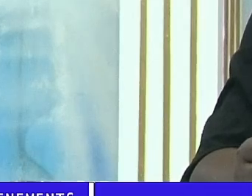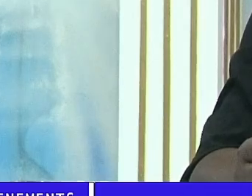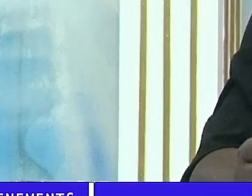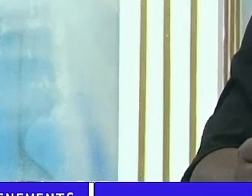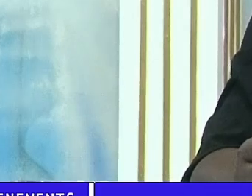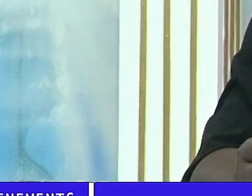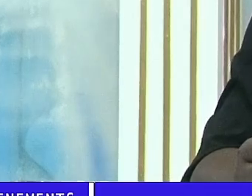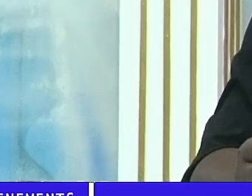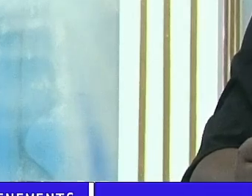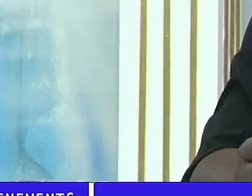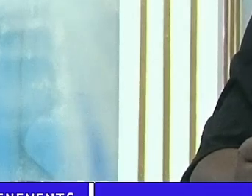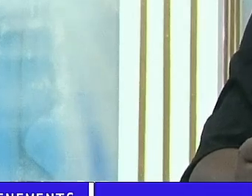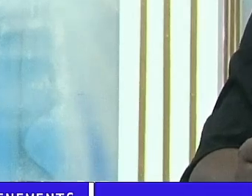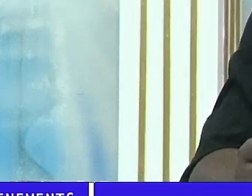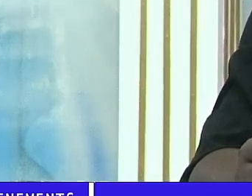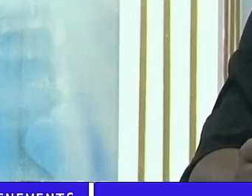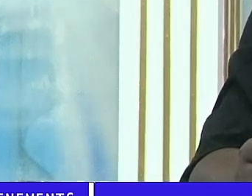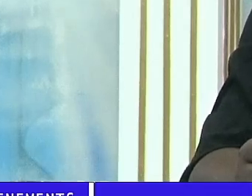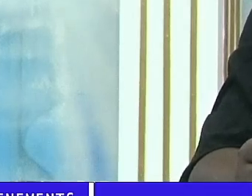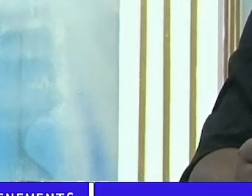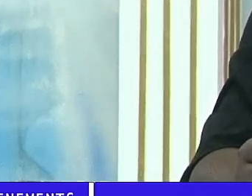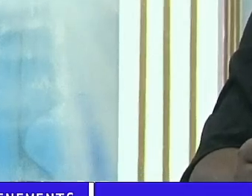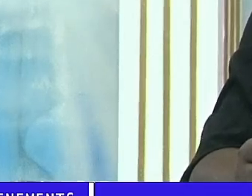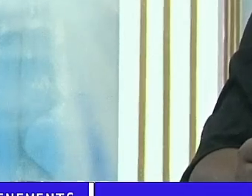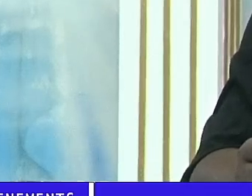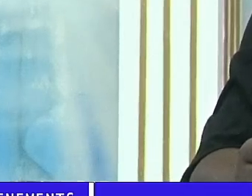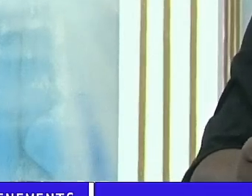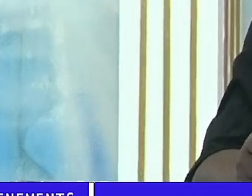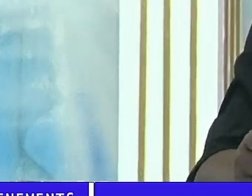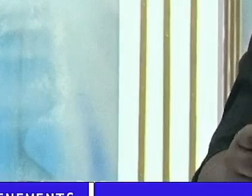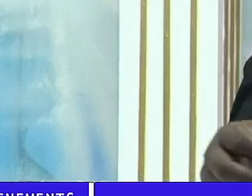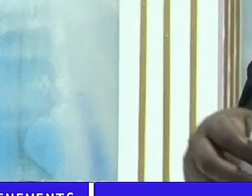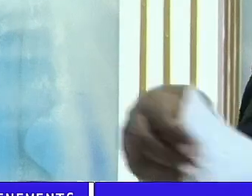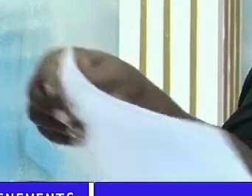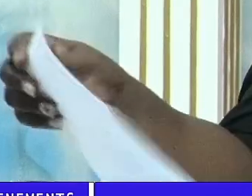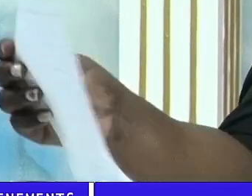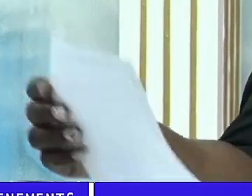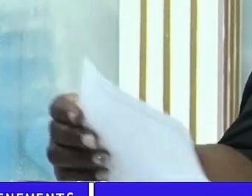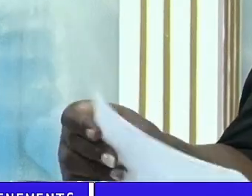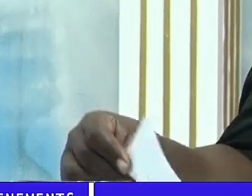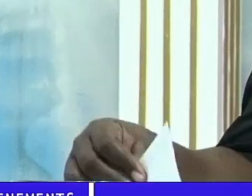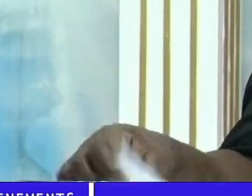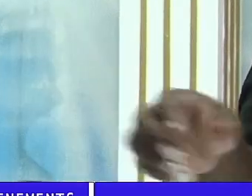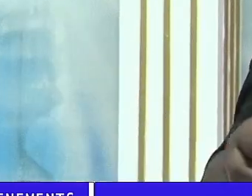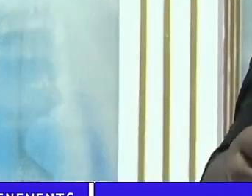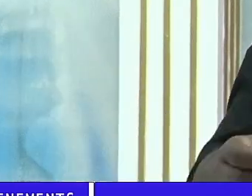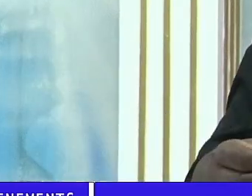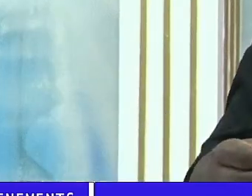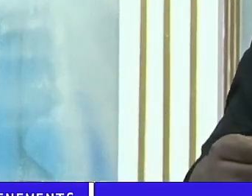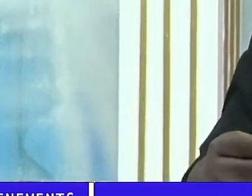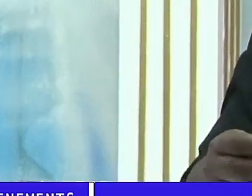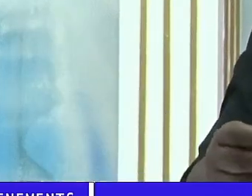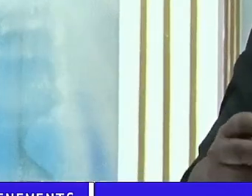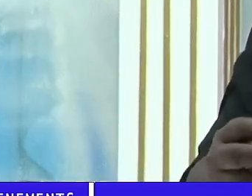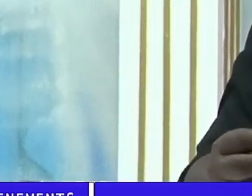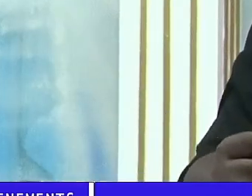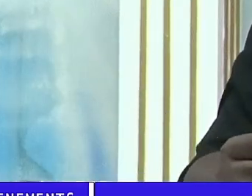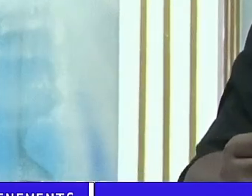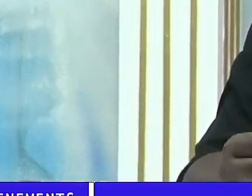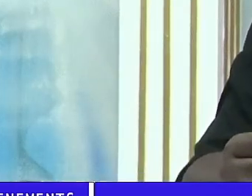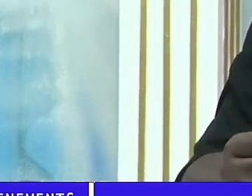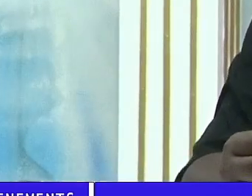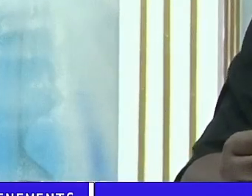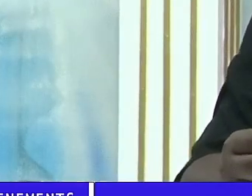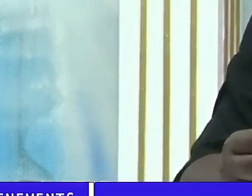Clivens, fils Molière, Yvonne Saint-Fort et famille, mes actions de grâce sont commandées par